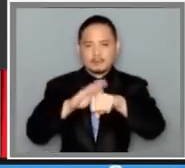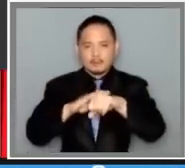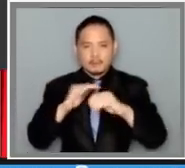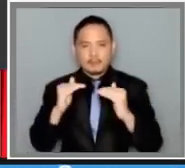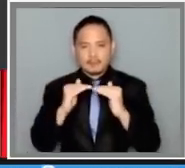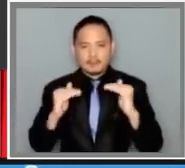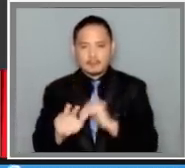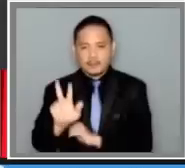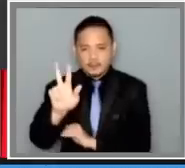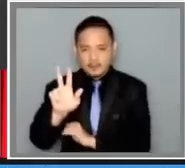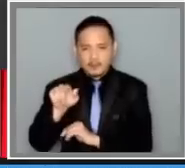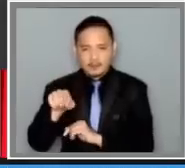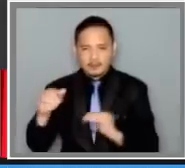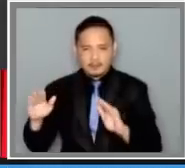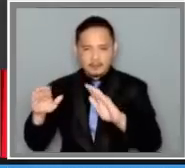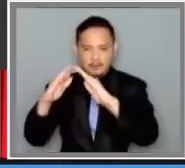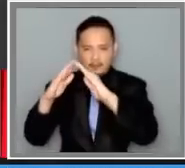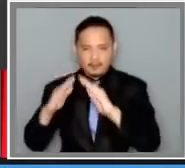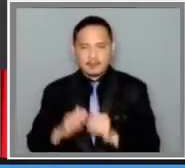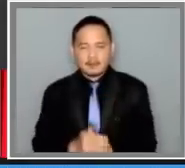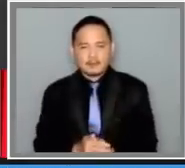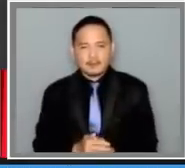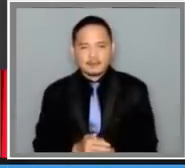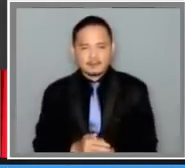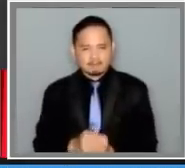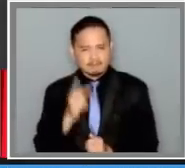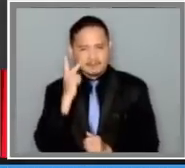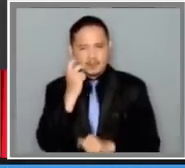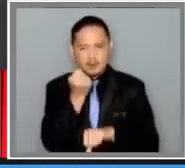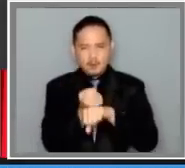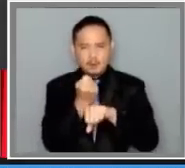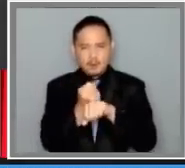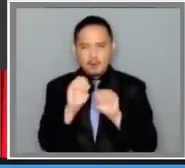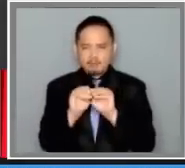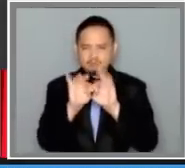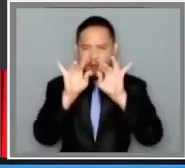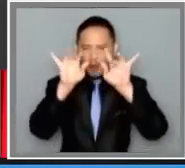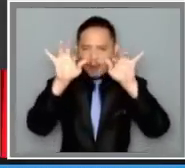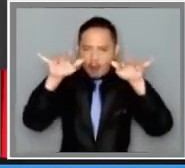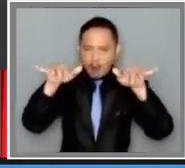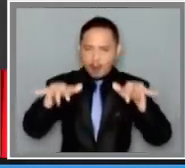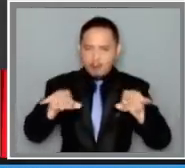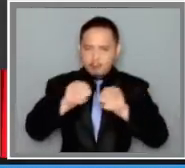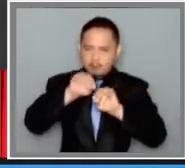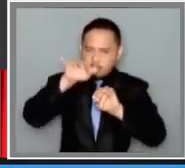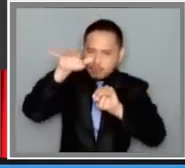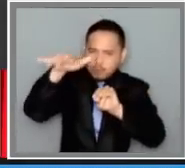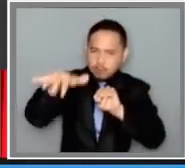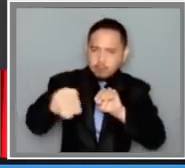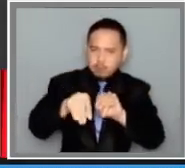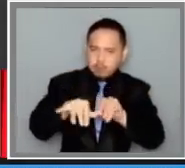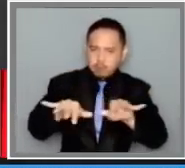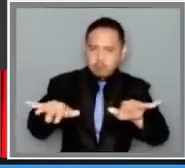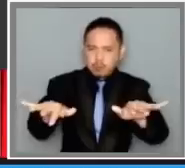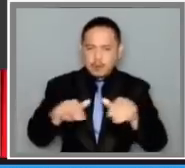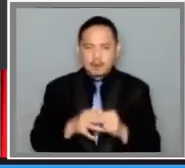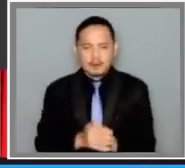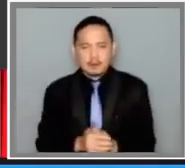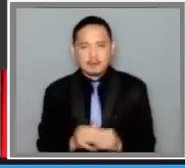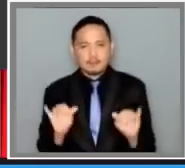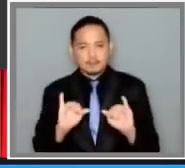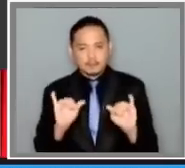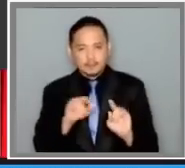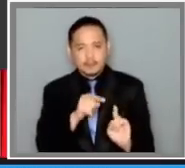May namataan ding incandescent rockfall o nagbabagang mga bato mula po sa summit crater. Sandali ring namaga ang Bulkang